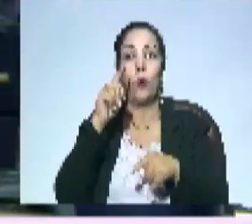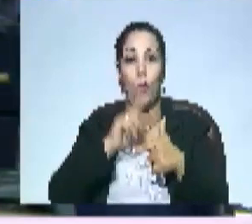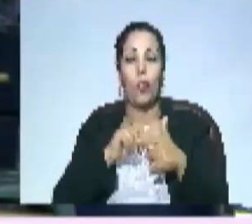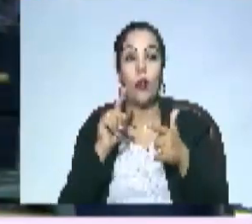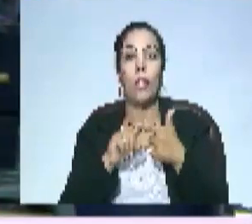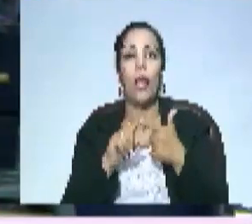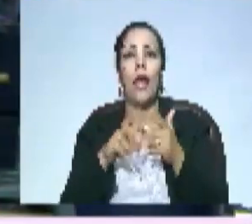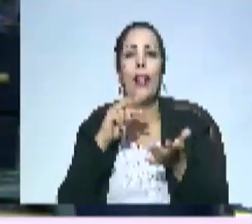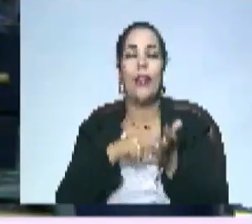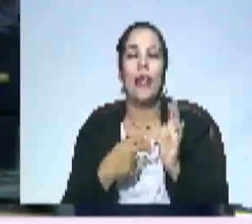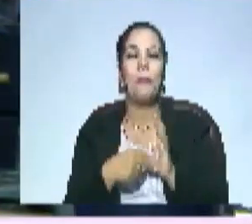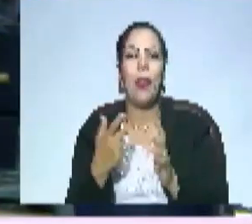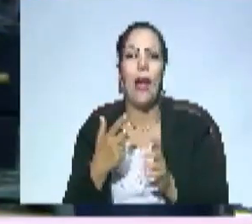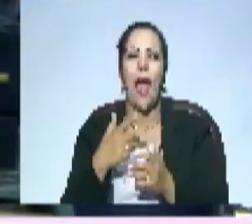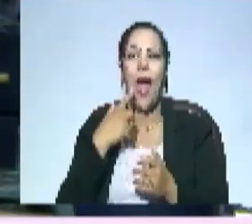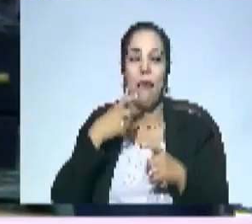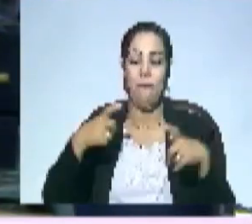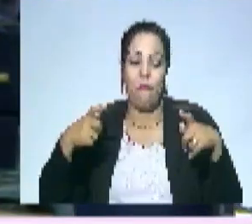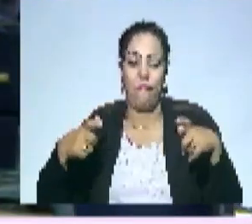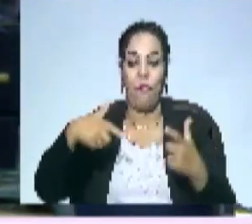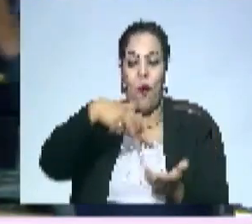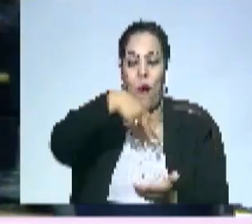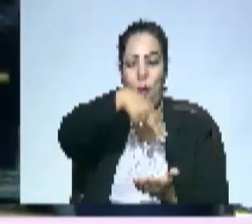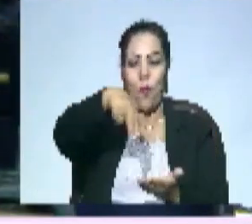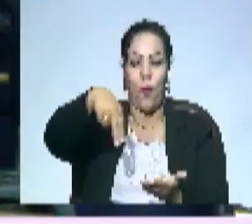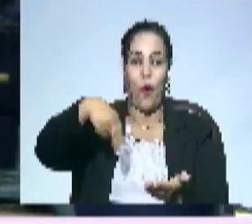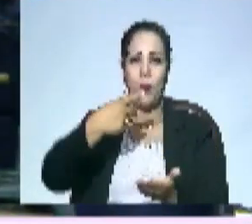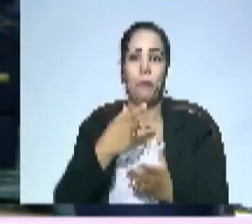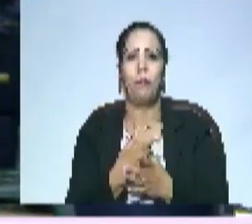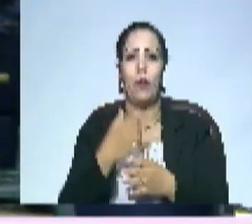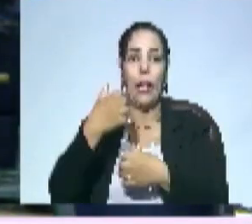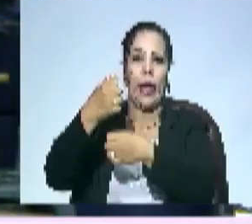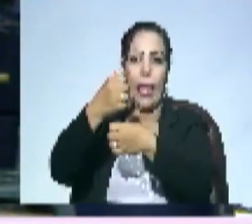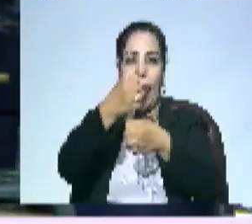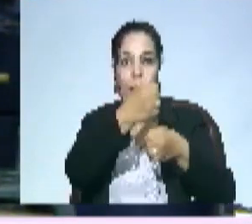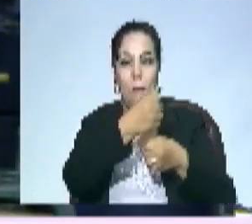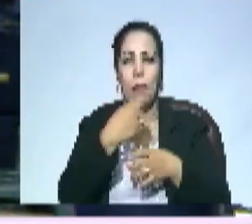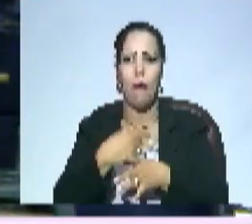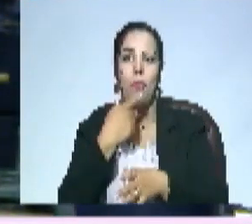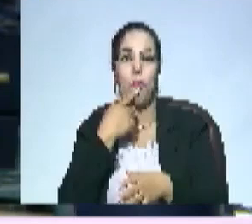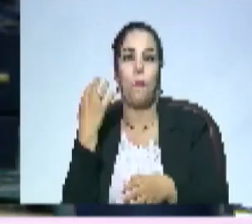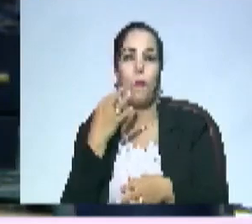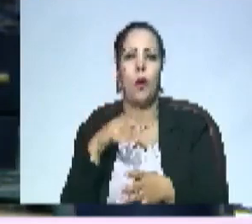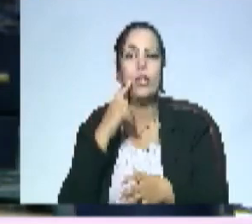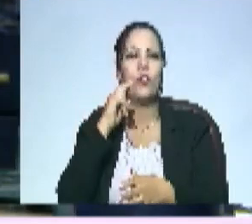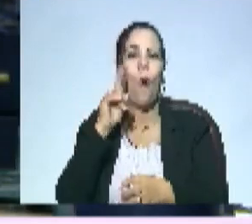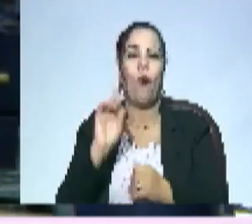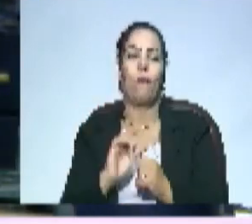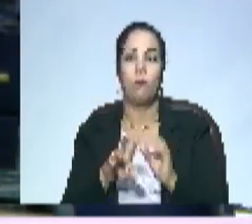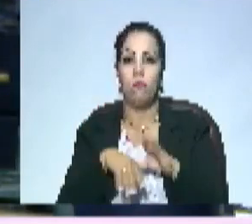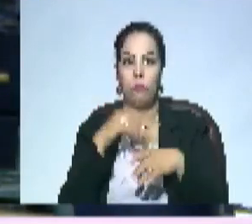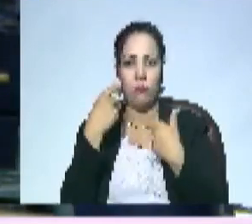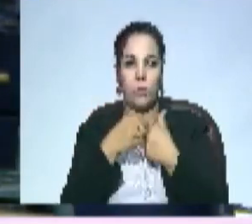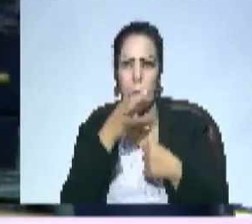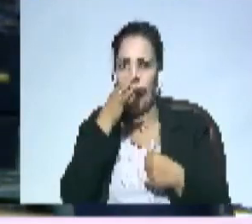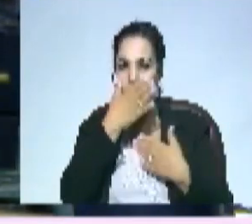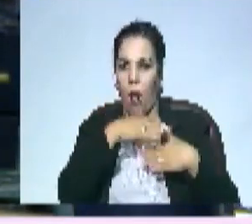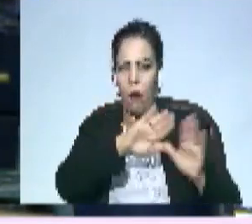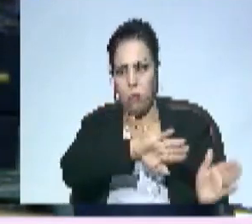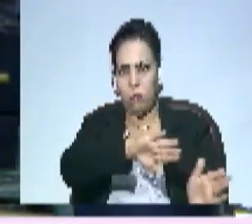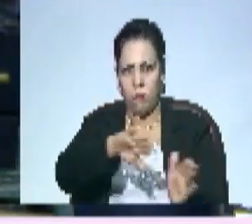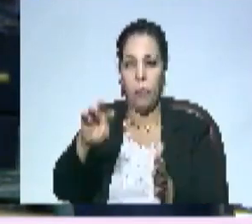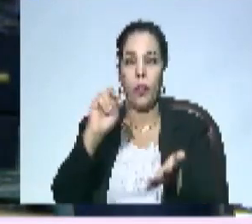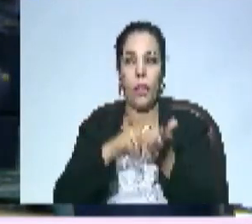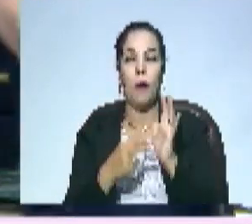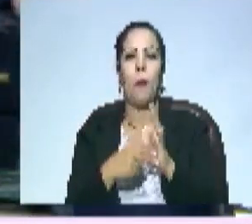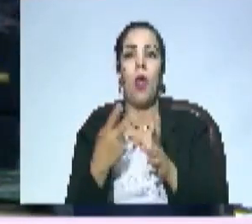معانا الكريمه الحلوه اوكي كده خلاص خلصنا بالظبط هنولع